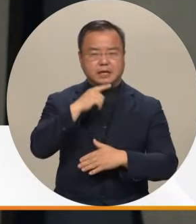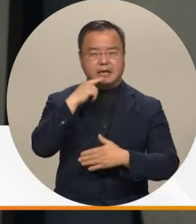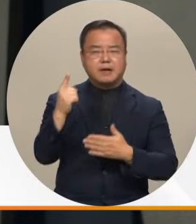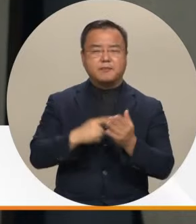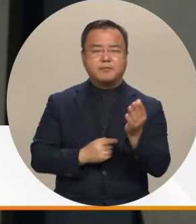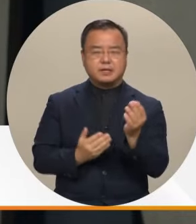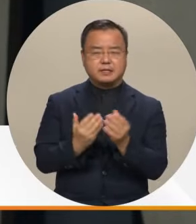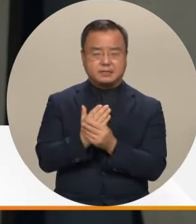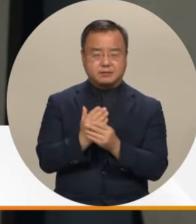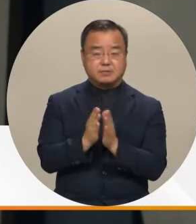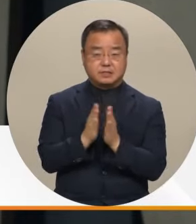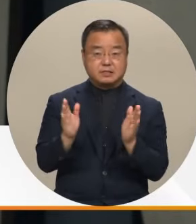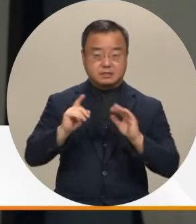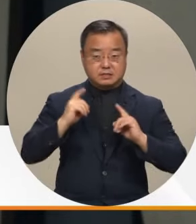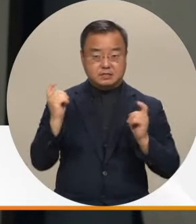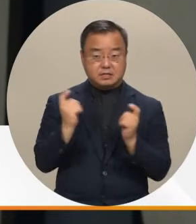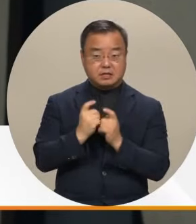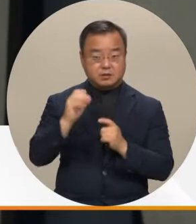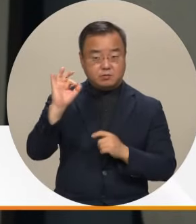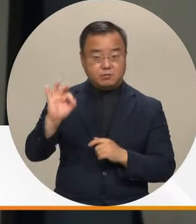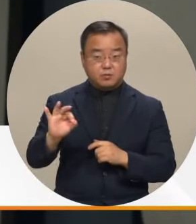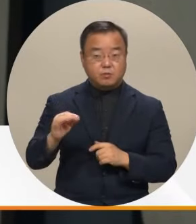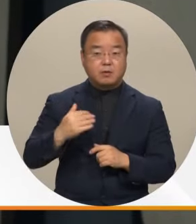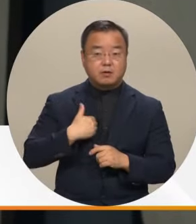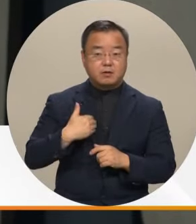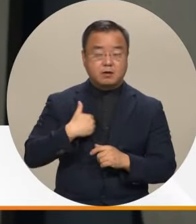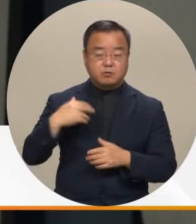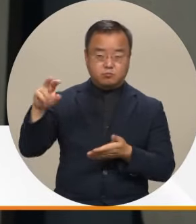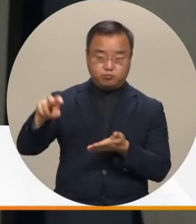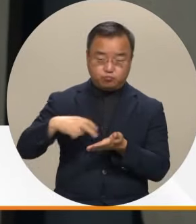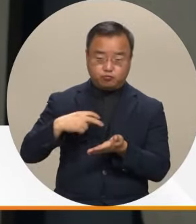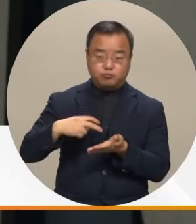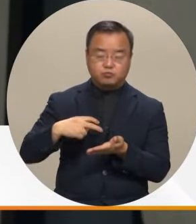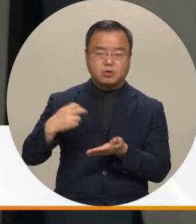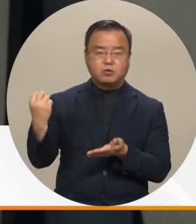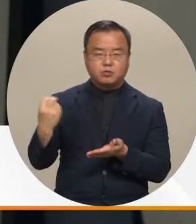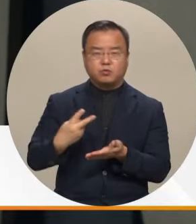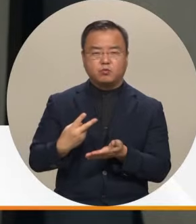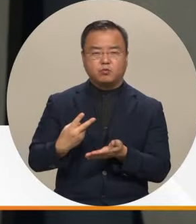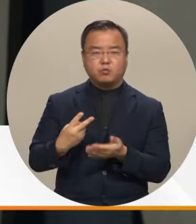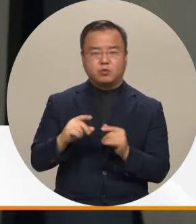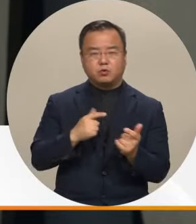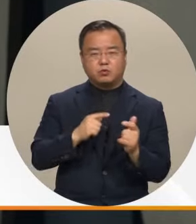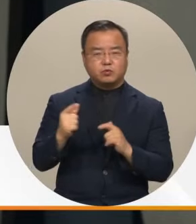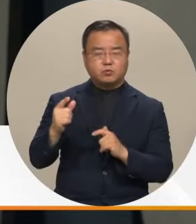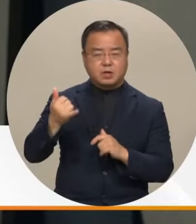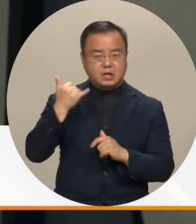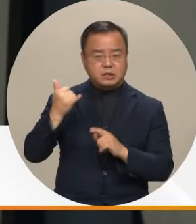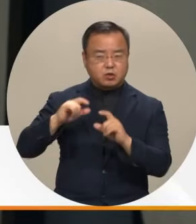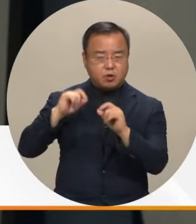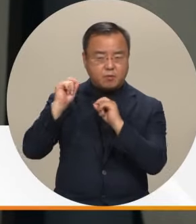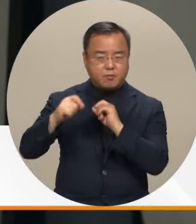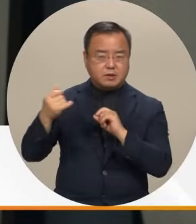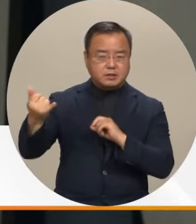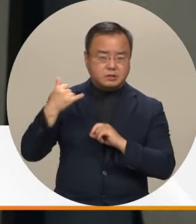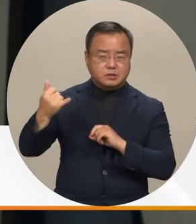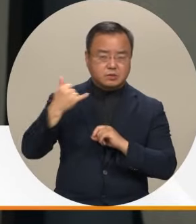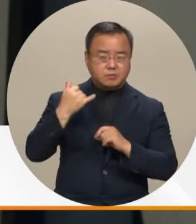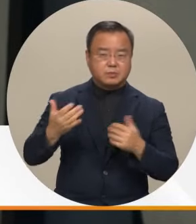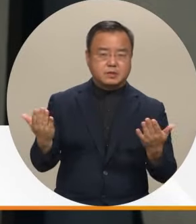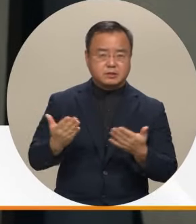그래서 이제 개인이 볼 때는 이제 본인한테 오는 문자나 뭐 여러 가지 이제 문자 보이스피싱 이런데 더